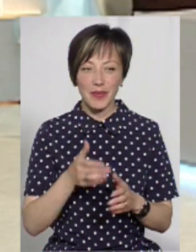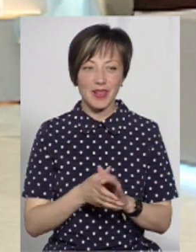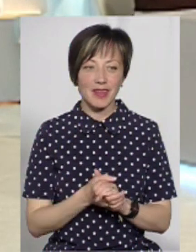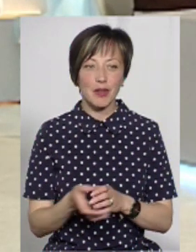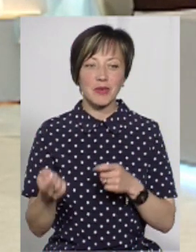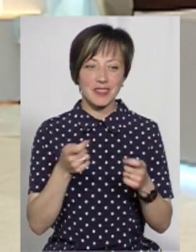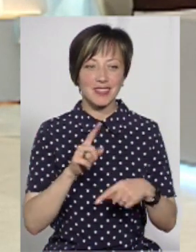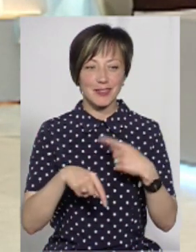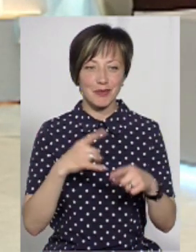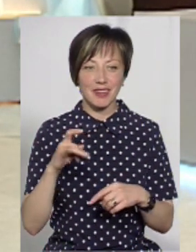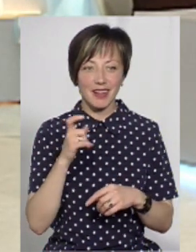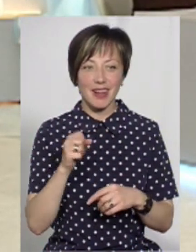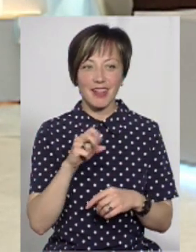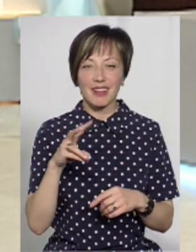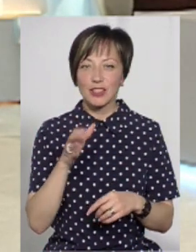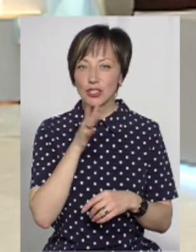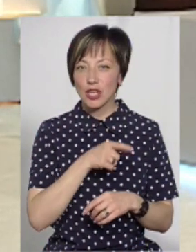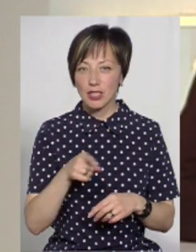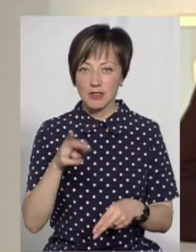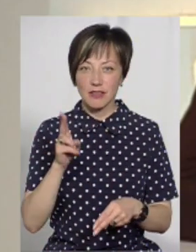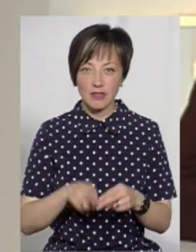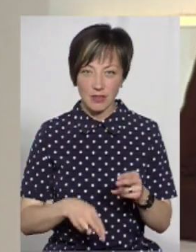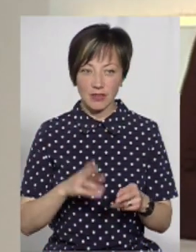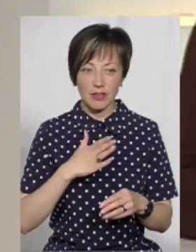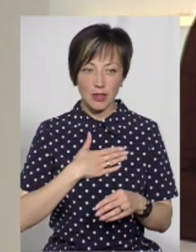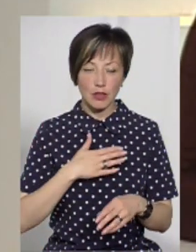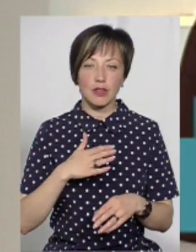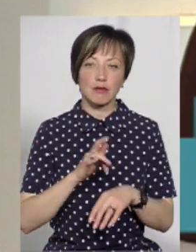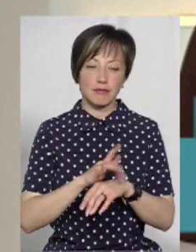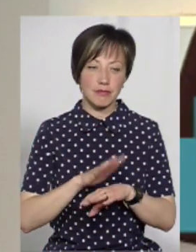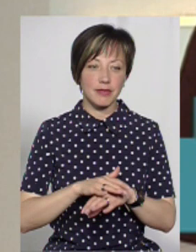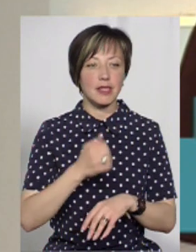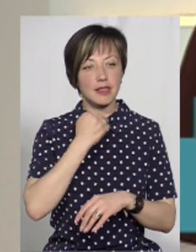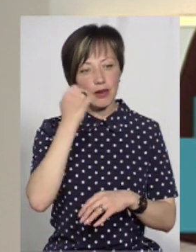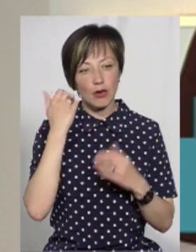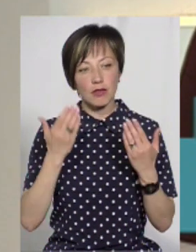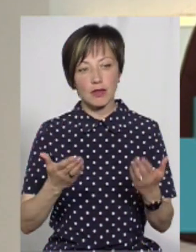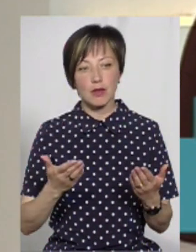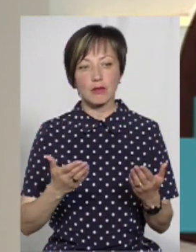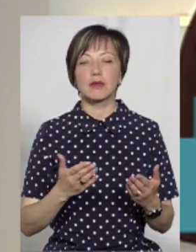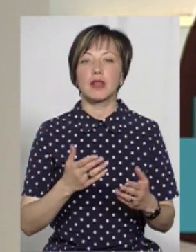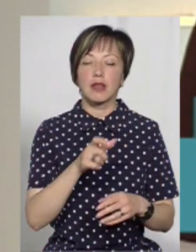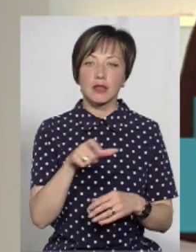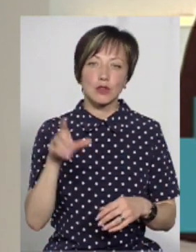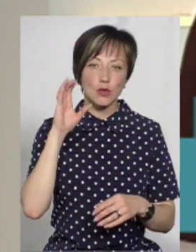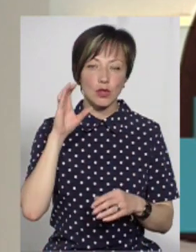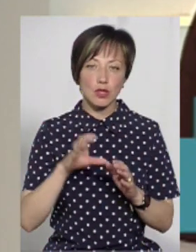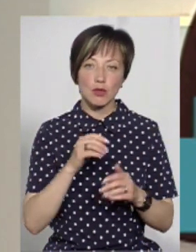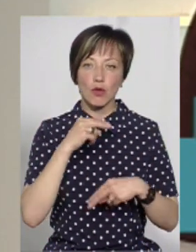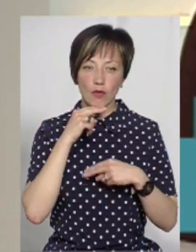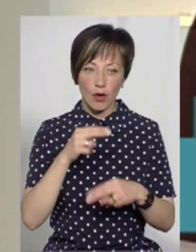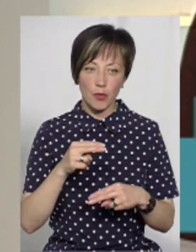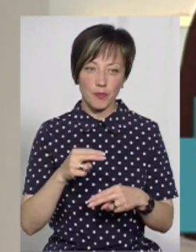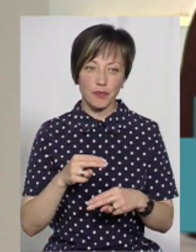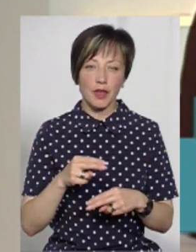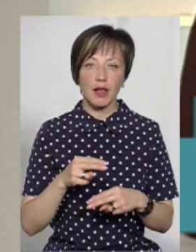А ми пробували. Принесіть наступного разу, але час ефіру нашого вичерпано. Дякую вам, дякую глядачам та слухачам за